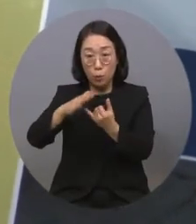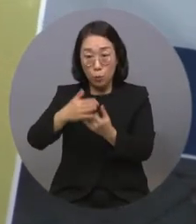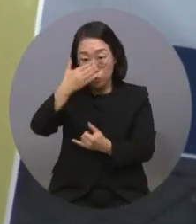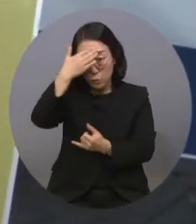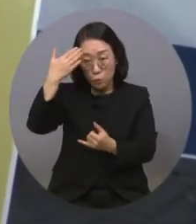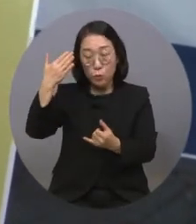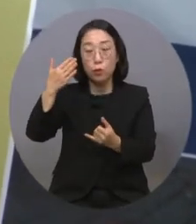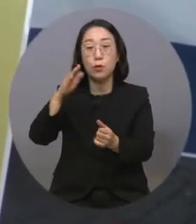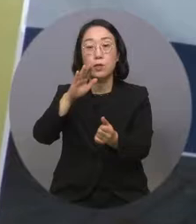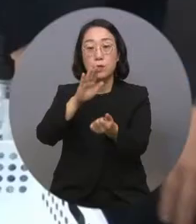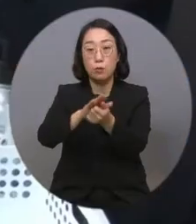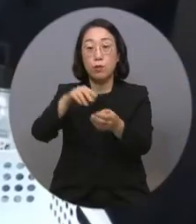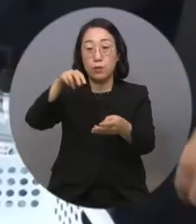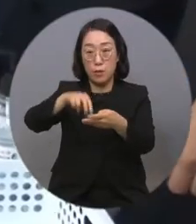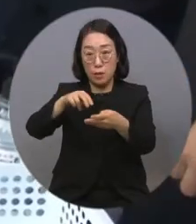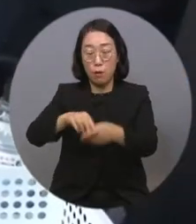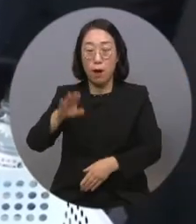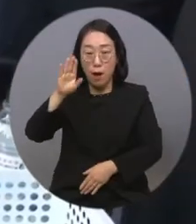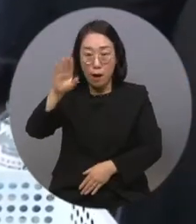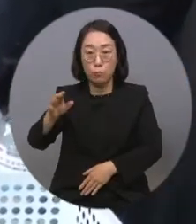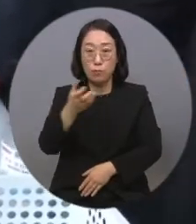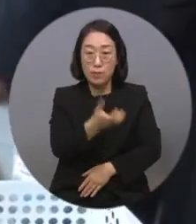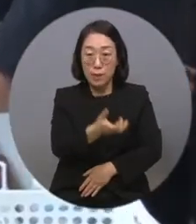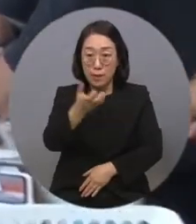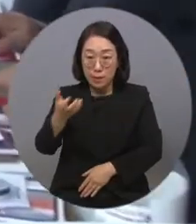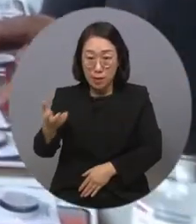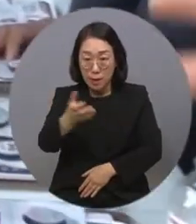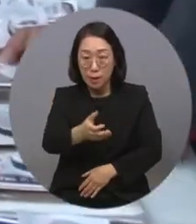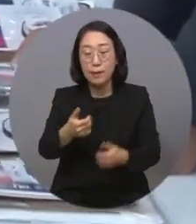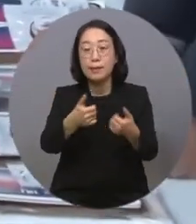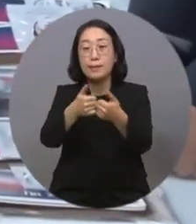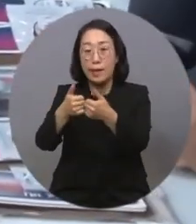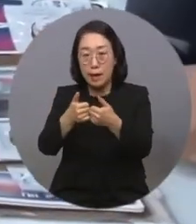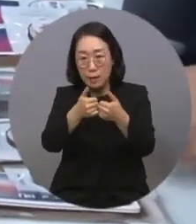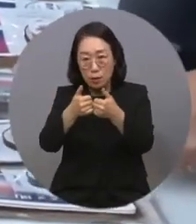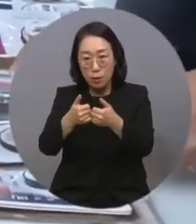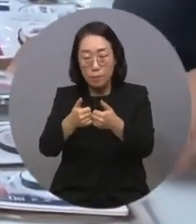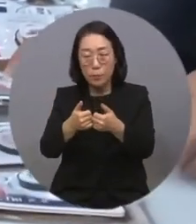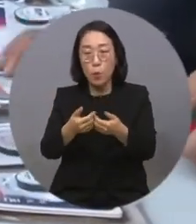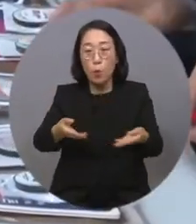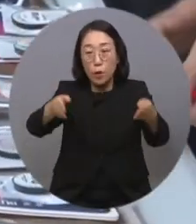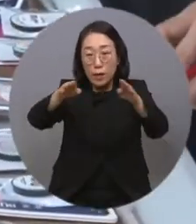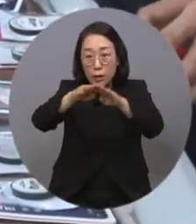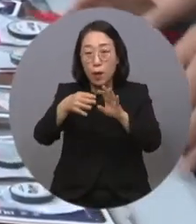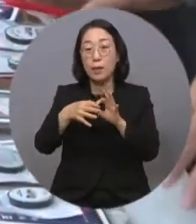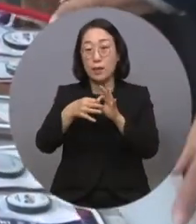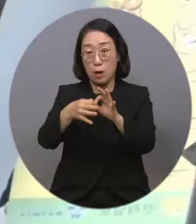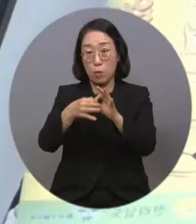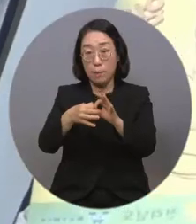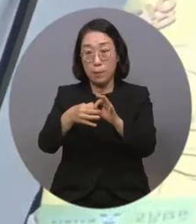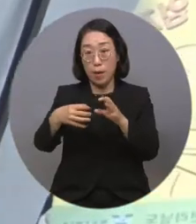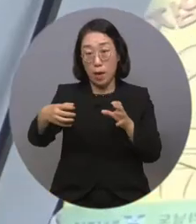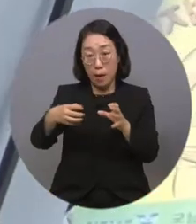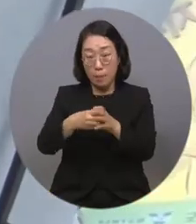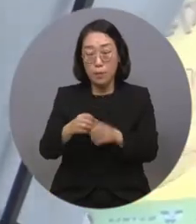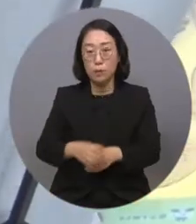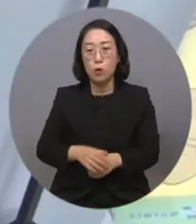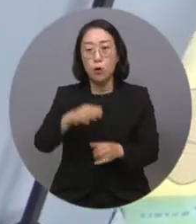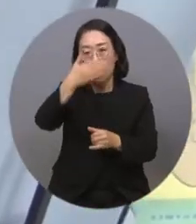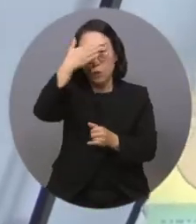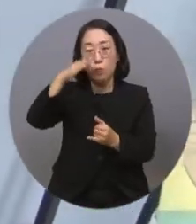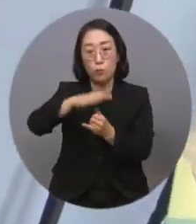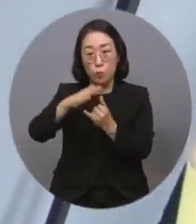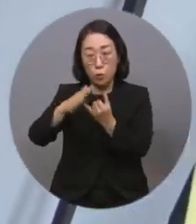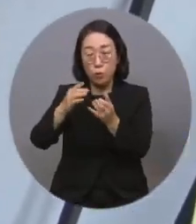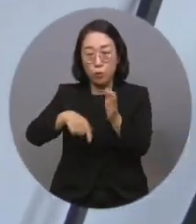아동청소년지원센터는 앞으로 진행될 찾아가는 아웃리치는 도내의 유관기관과의 협약을 통해 아동청소년을 위한